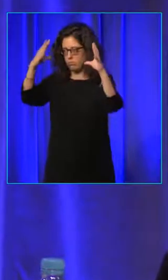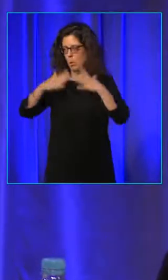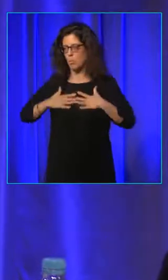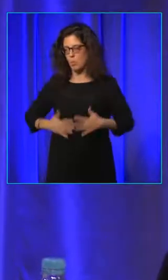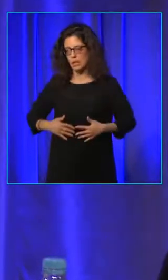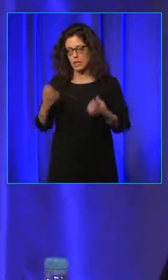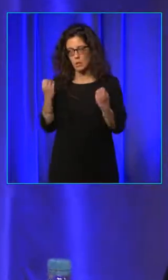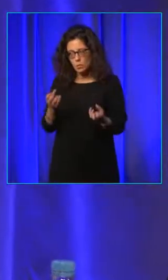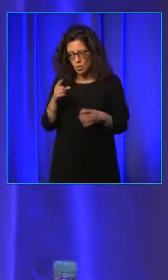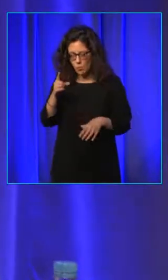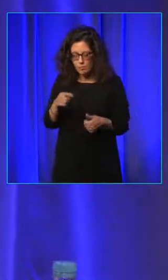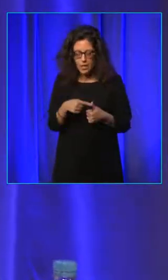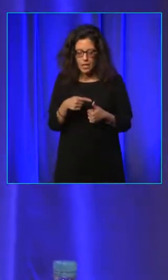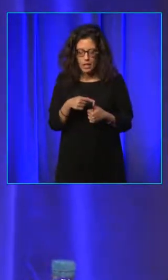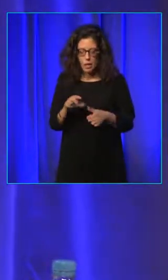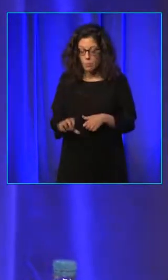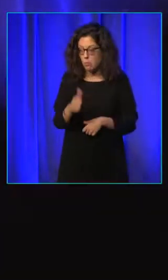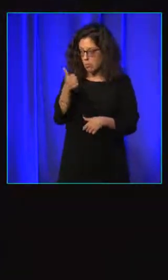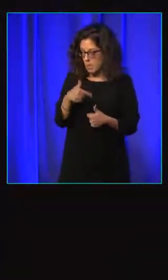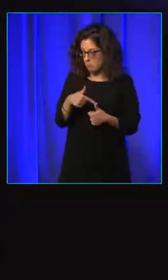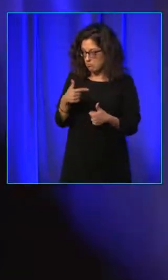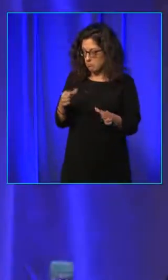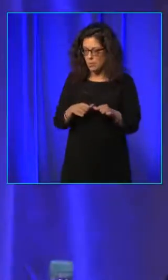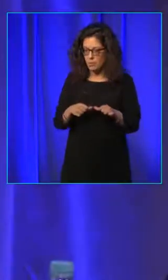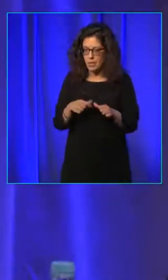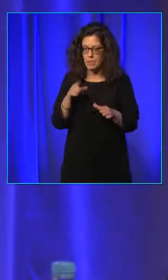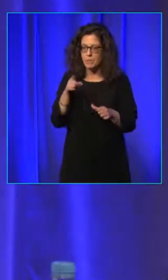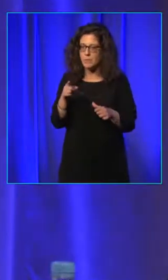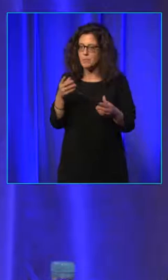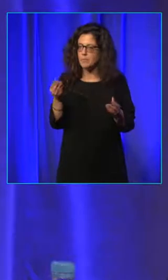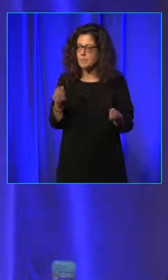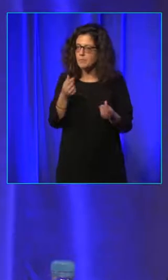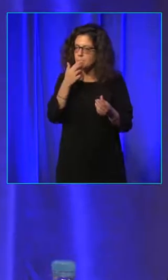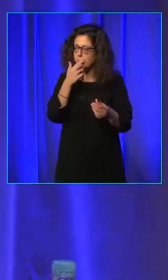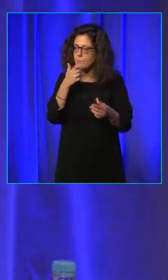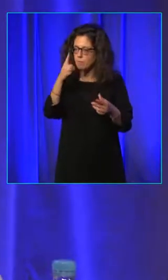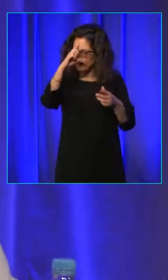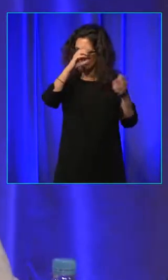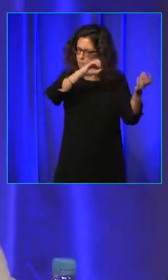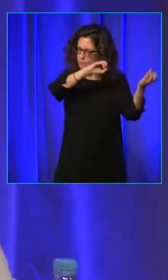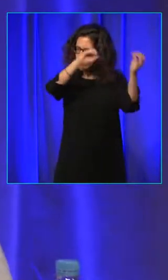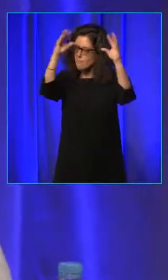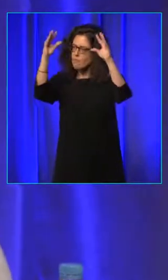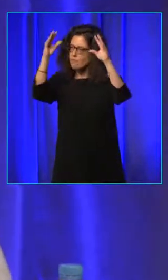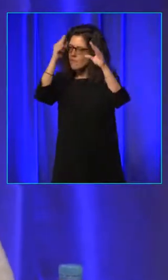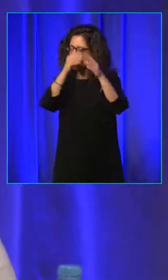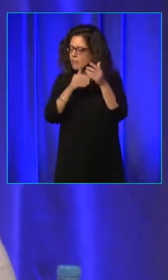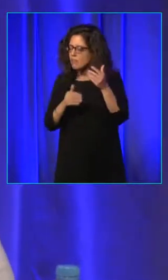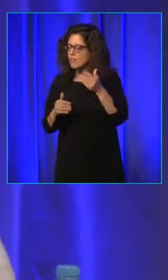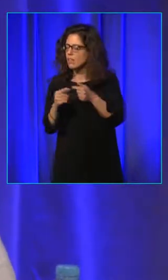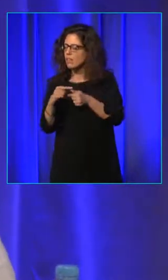Première possibilité, je travaille ce que j'appelle sur les submodalités de l'imagerie motrice. C'est-à-dire